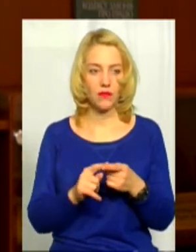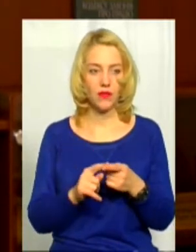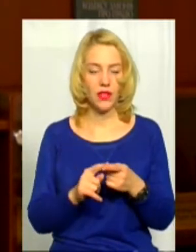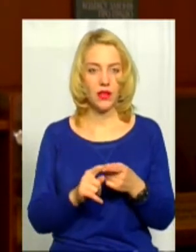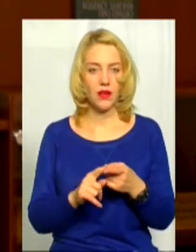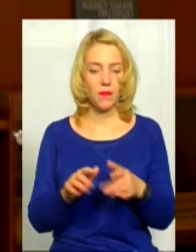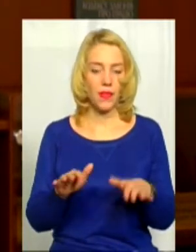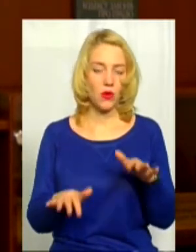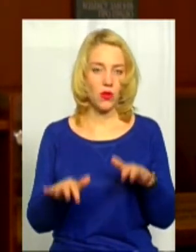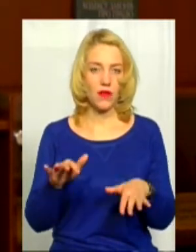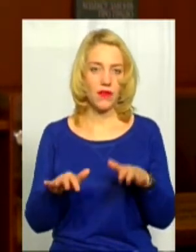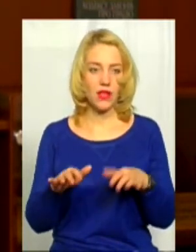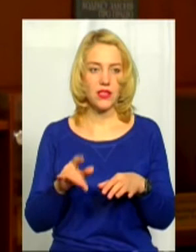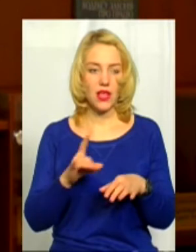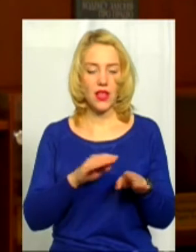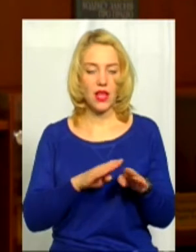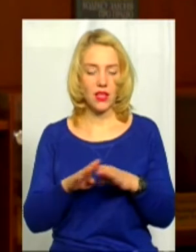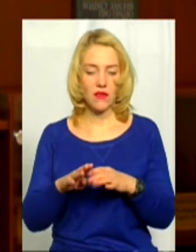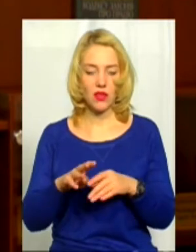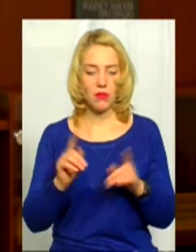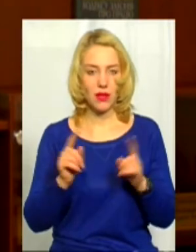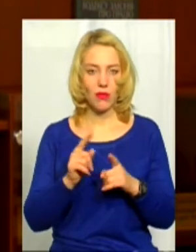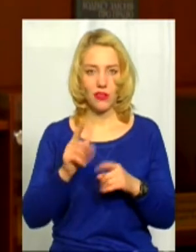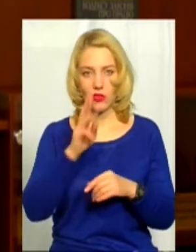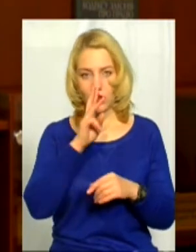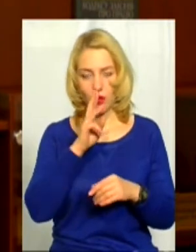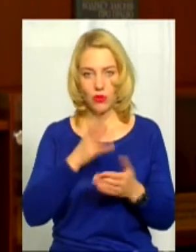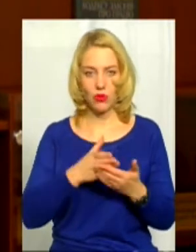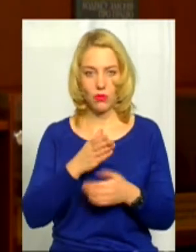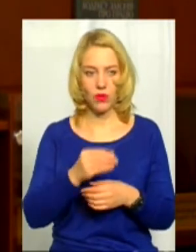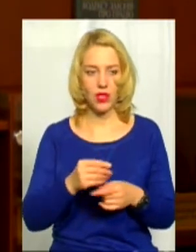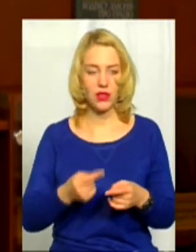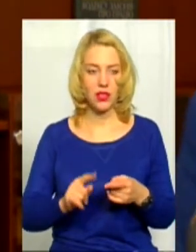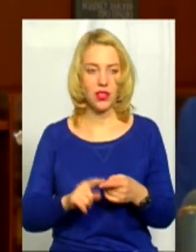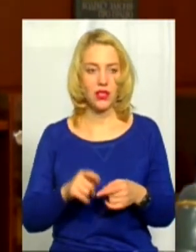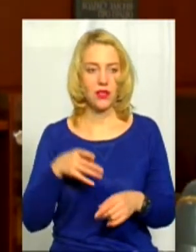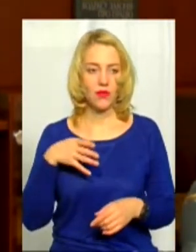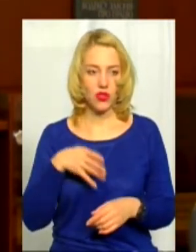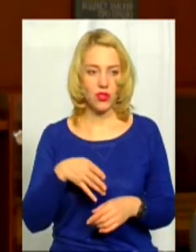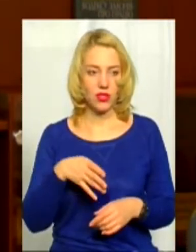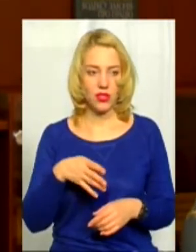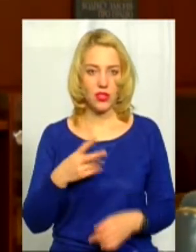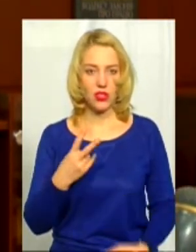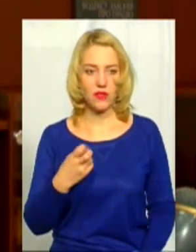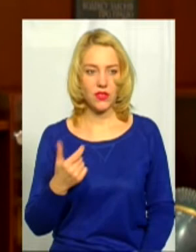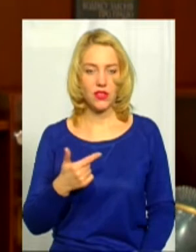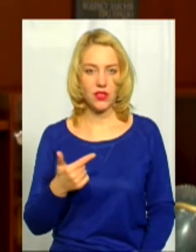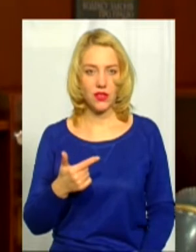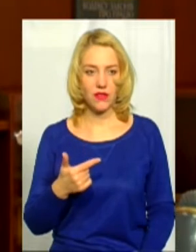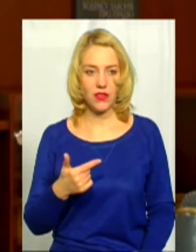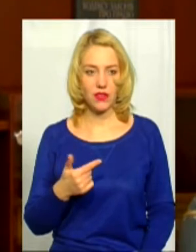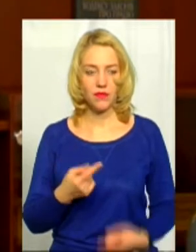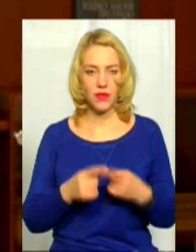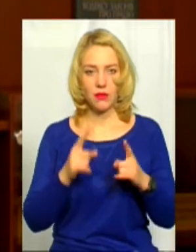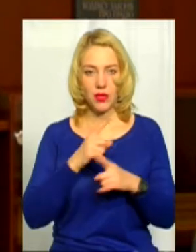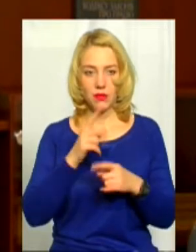коливається на рівні мінімального розміру заробітної плати, встановленої державою, да, як це не дивно чути, 4200 гривень. Мінімальна